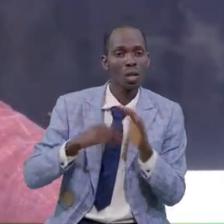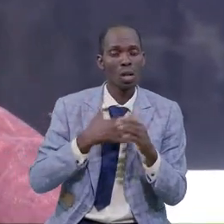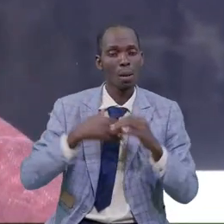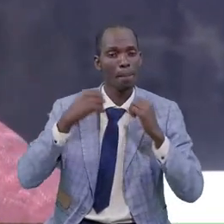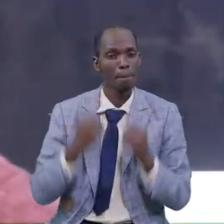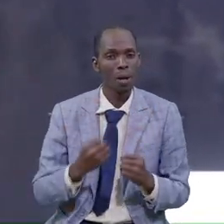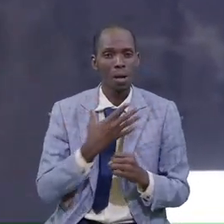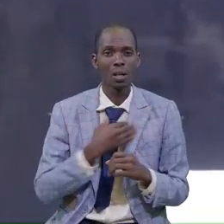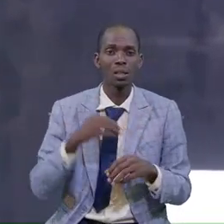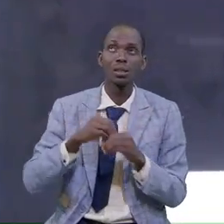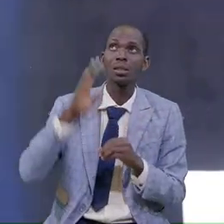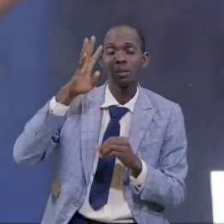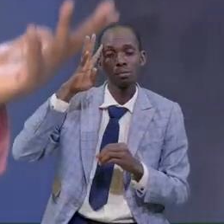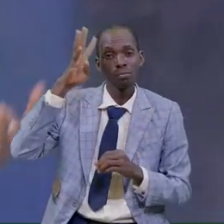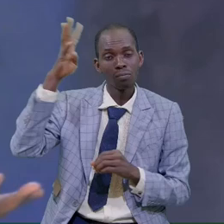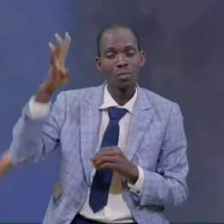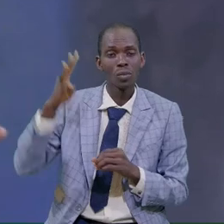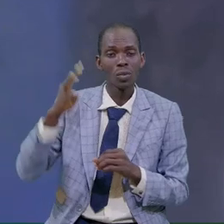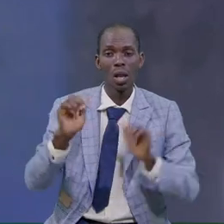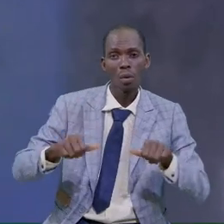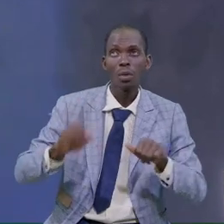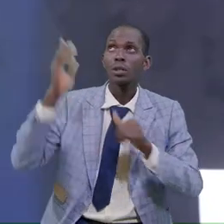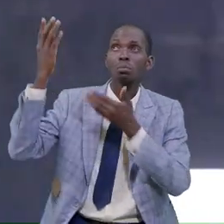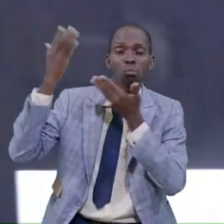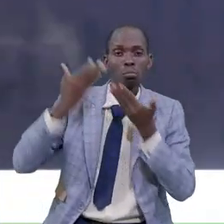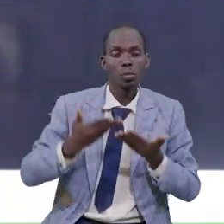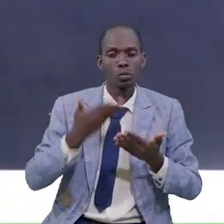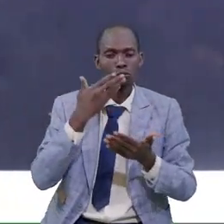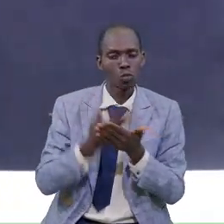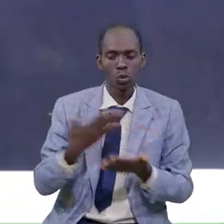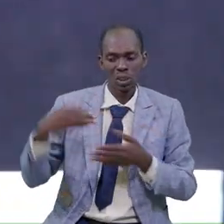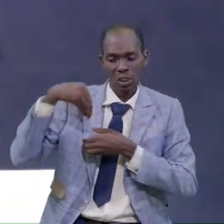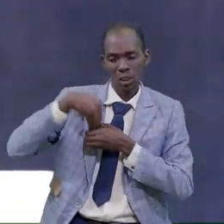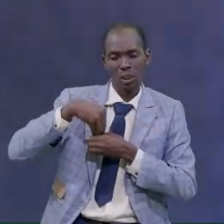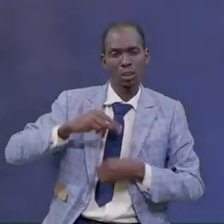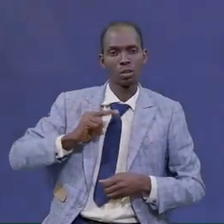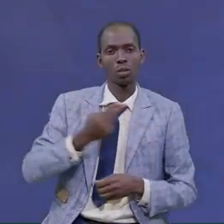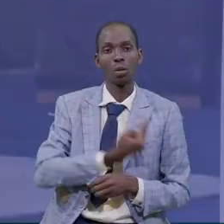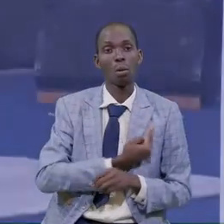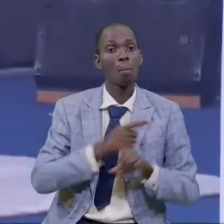capacité de création, il a mis un monde de bien en nous.